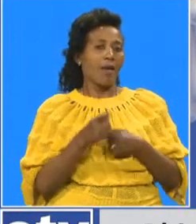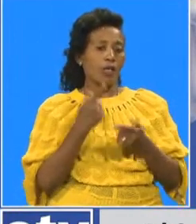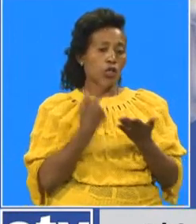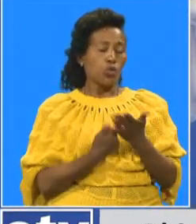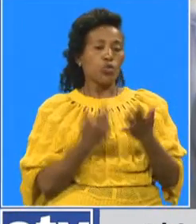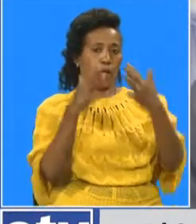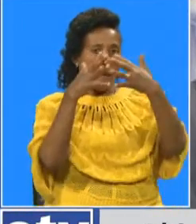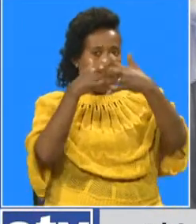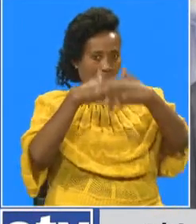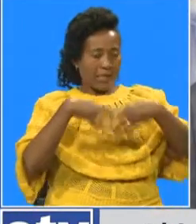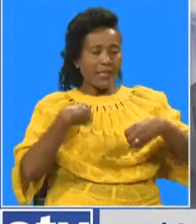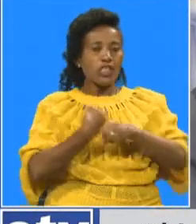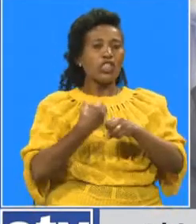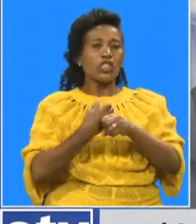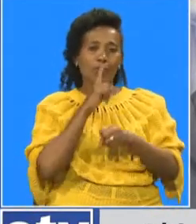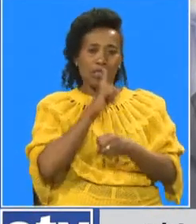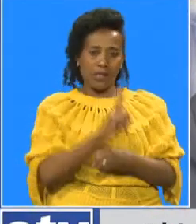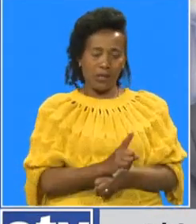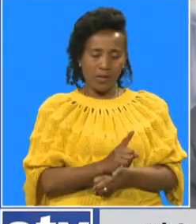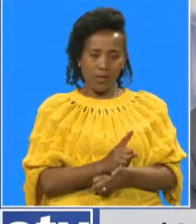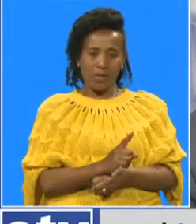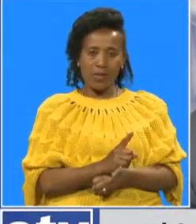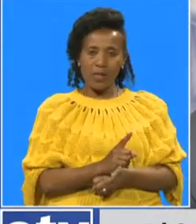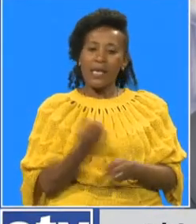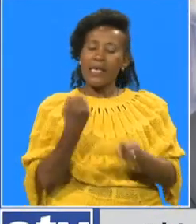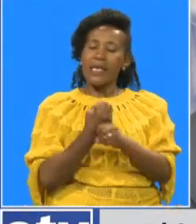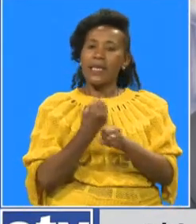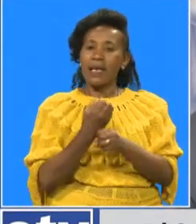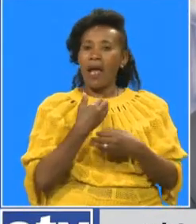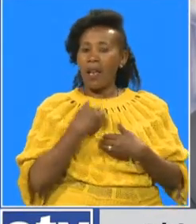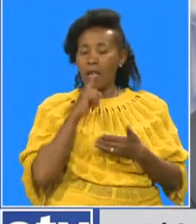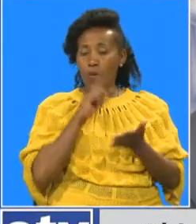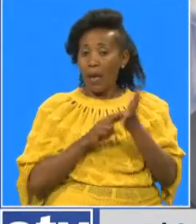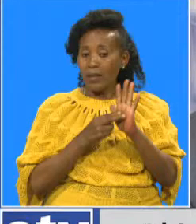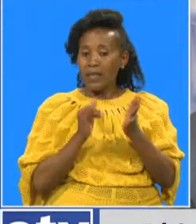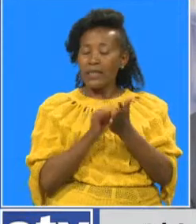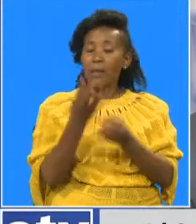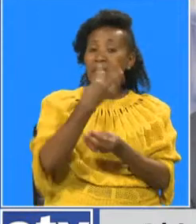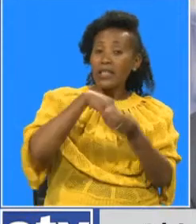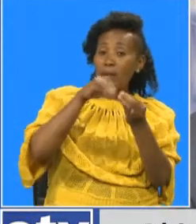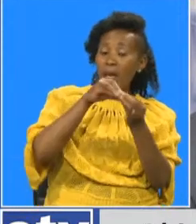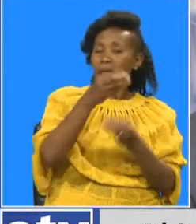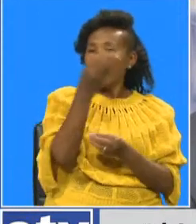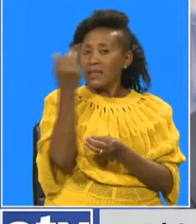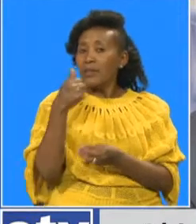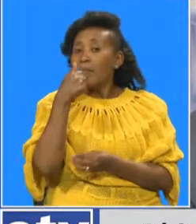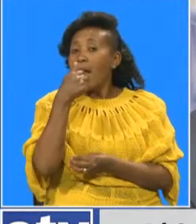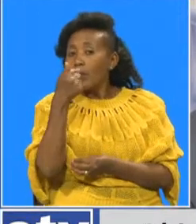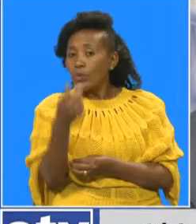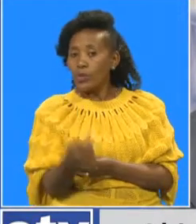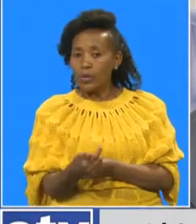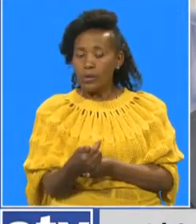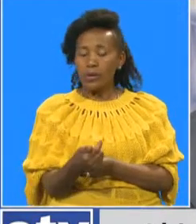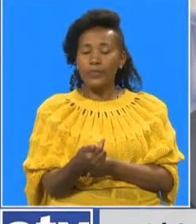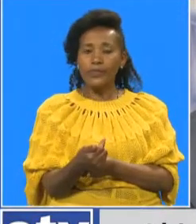እሱን የማስተሳሰርም ጭምር ነው እየሰራ ነው ማለት ነው ከዚህ በተጨማሪ ቀድም ያልኩ